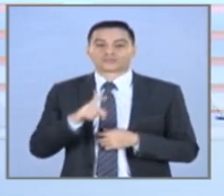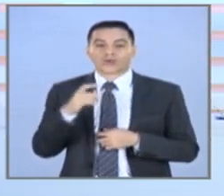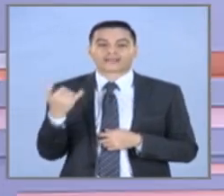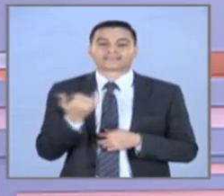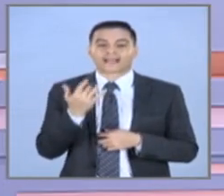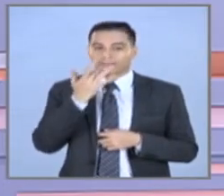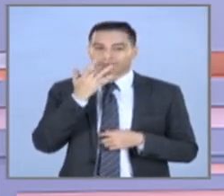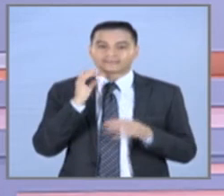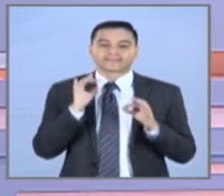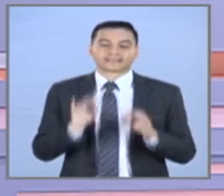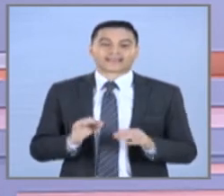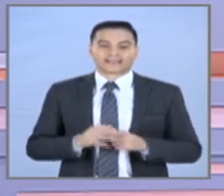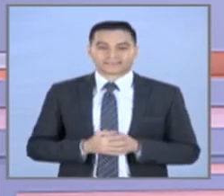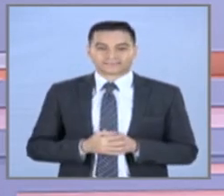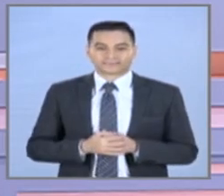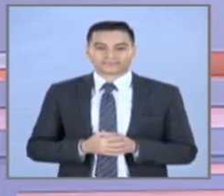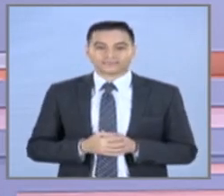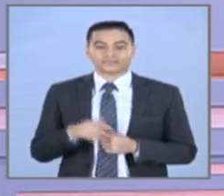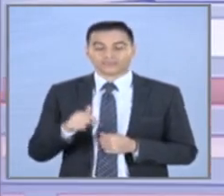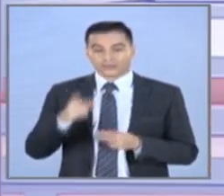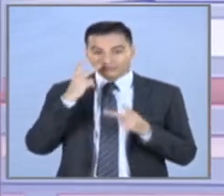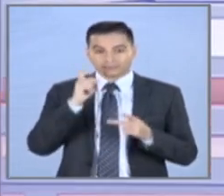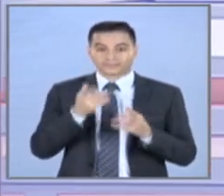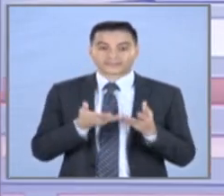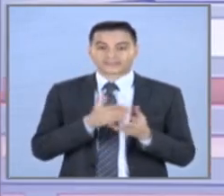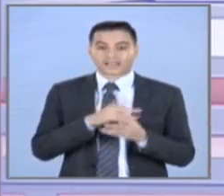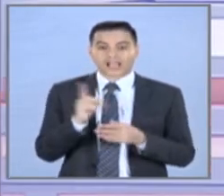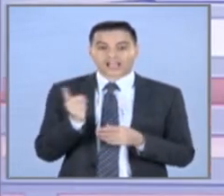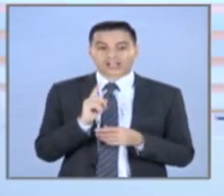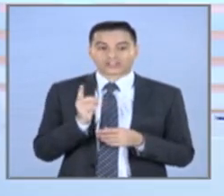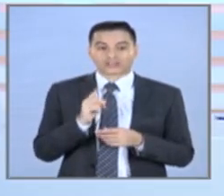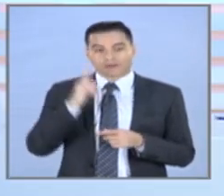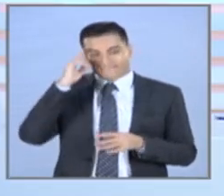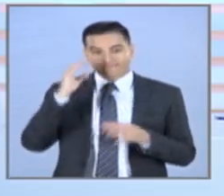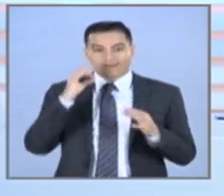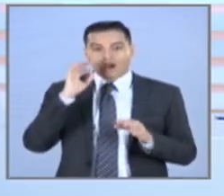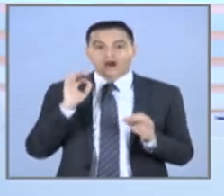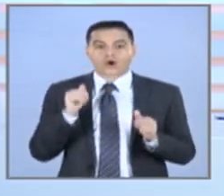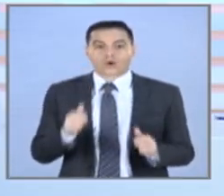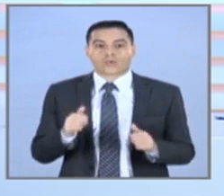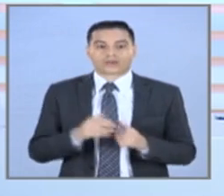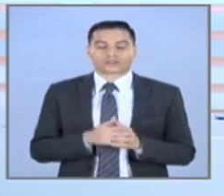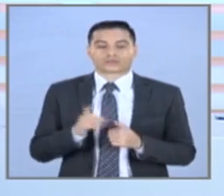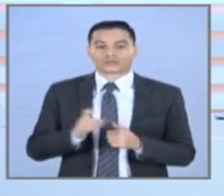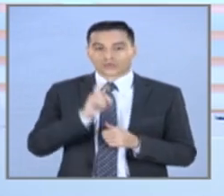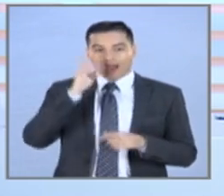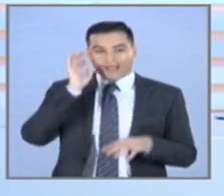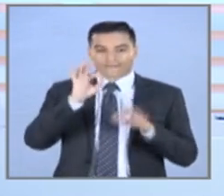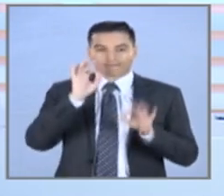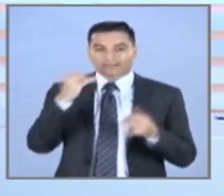السهل الممتنع، محدش يستعجل ونفكر كويس. سرعة